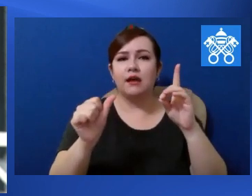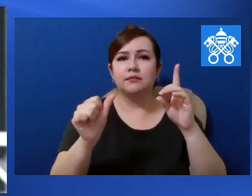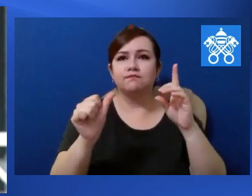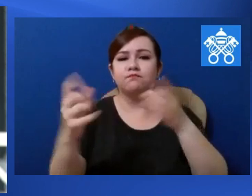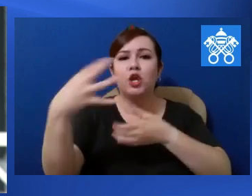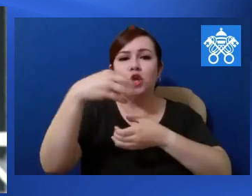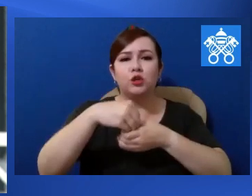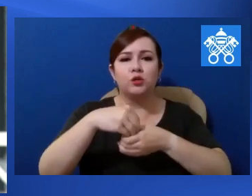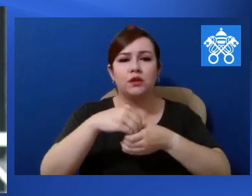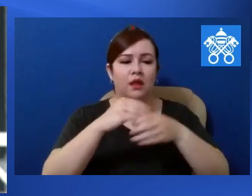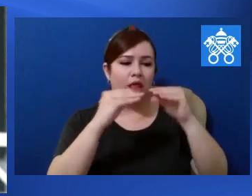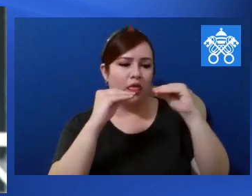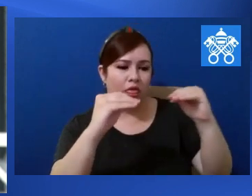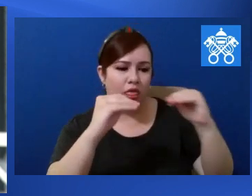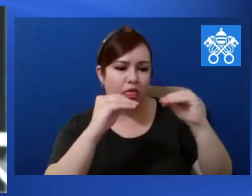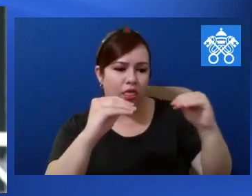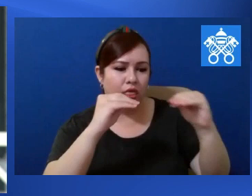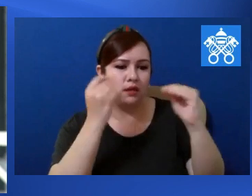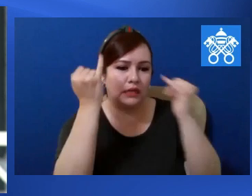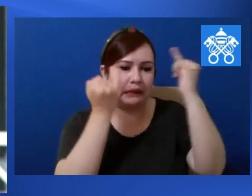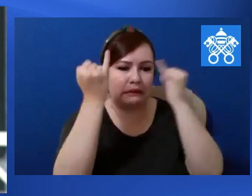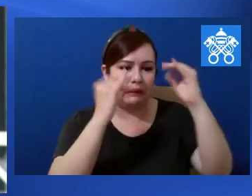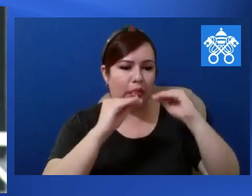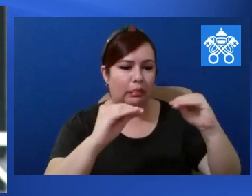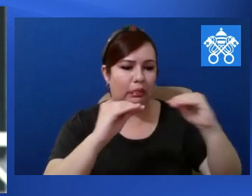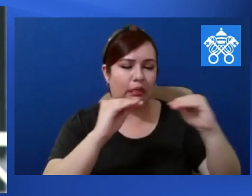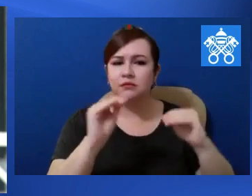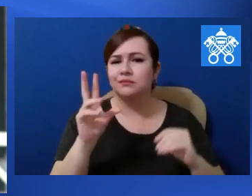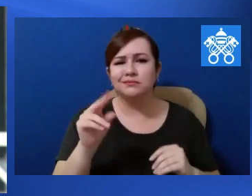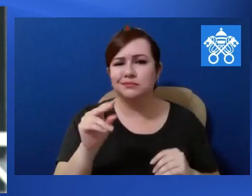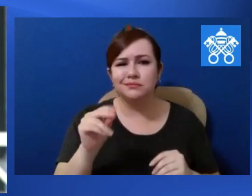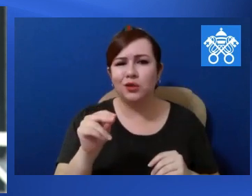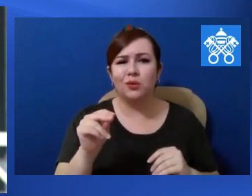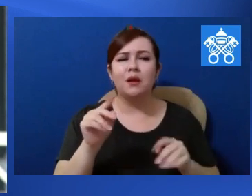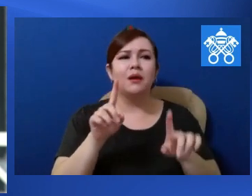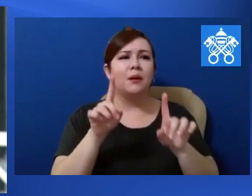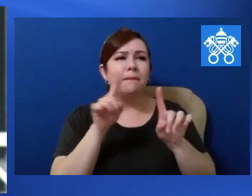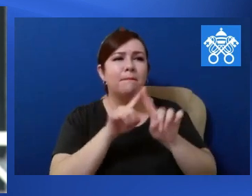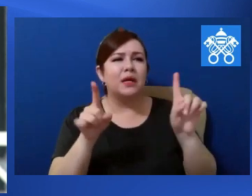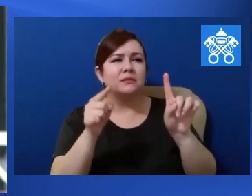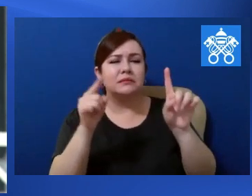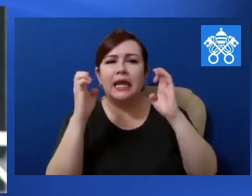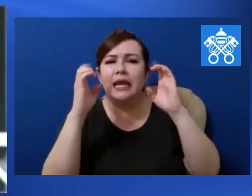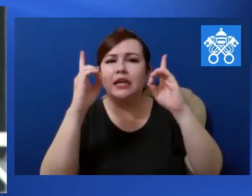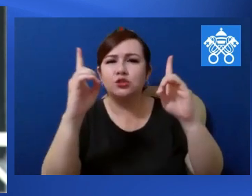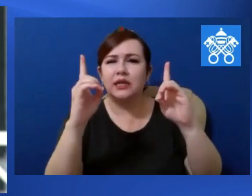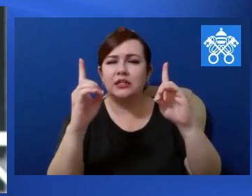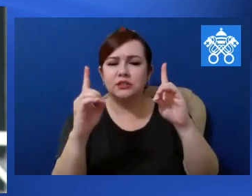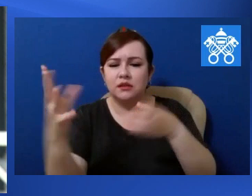loro quanto l'amicizia con Gesù risorto dilati il cuore e renda la vita più umana.